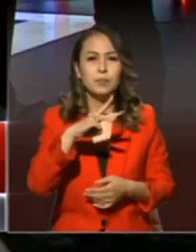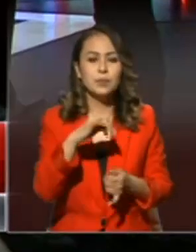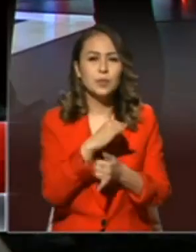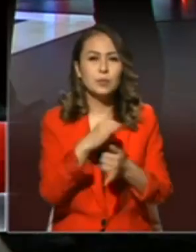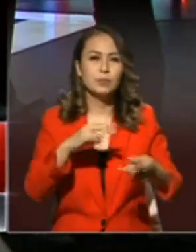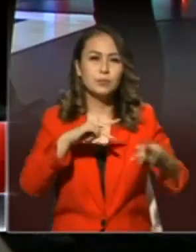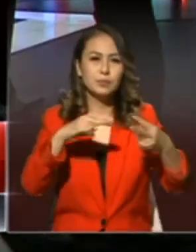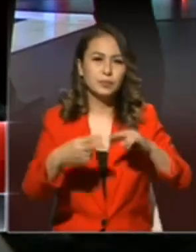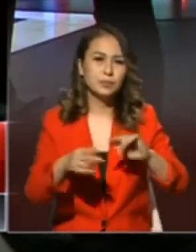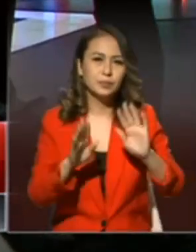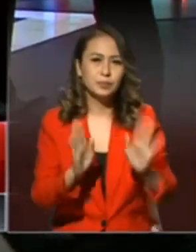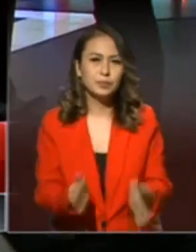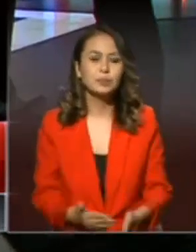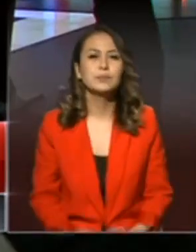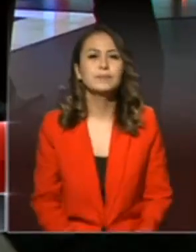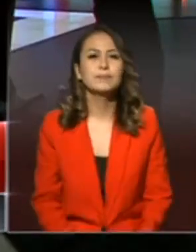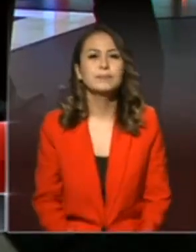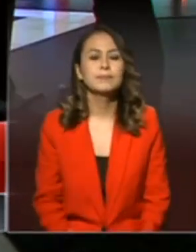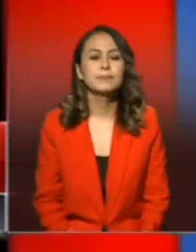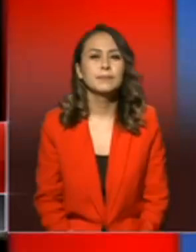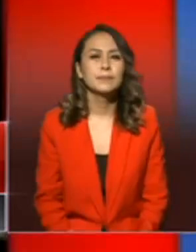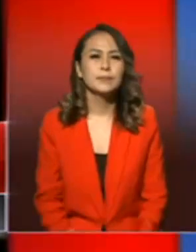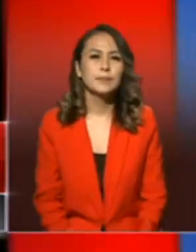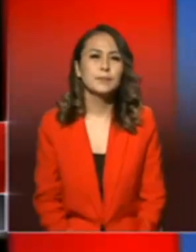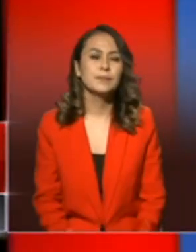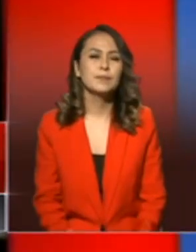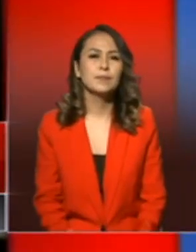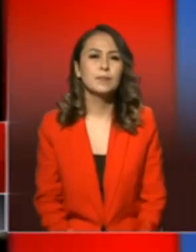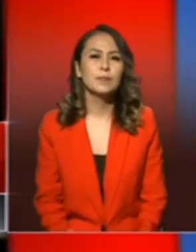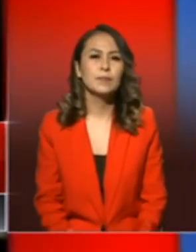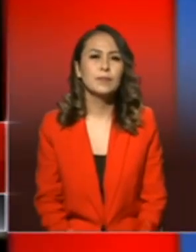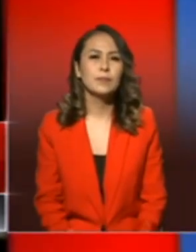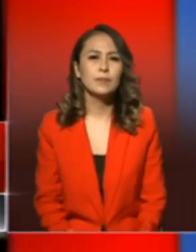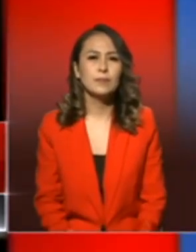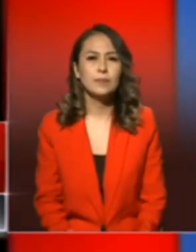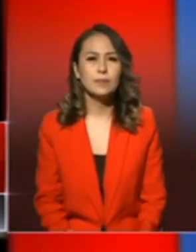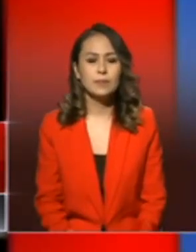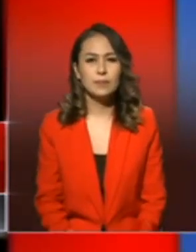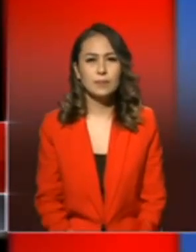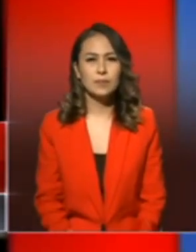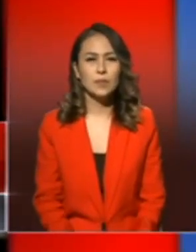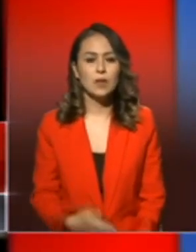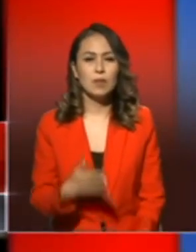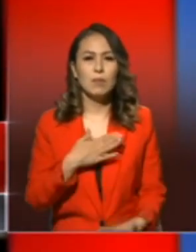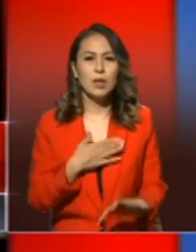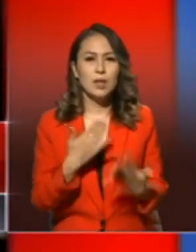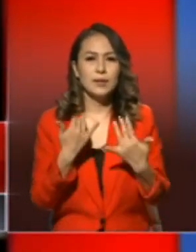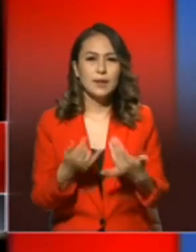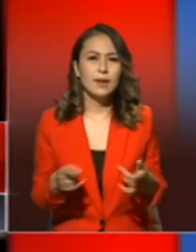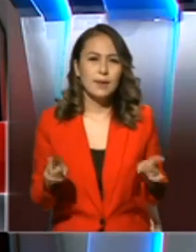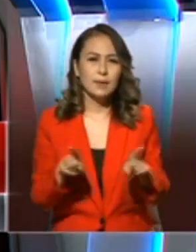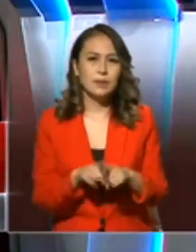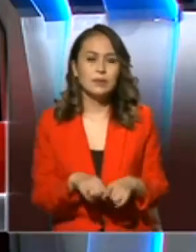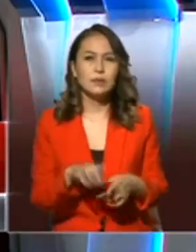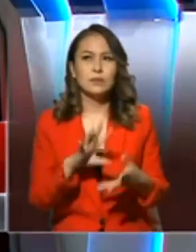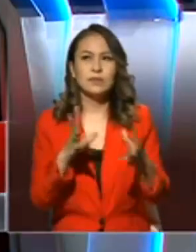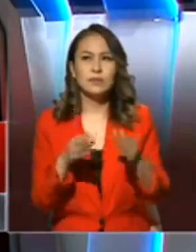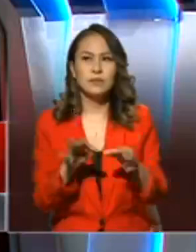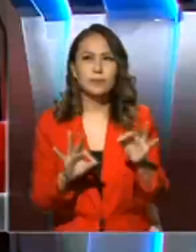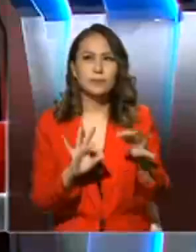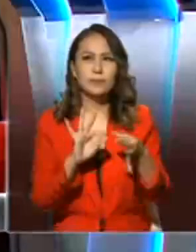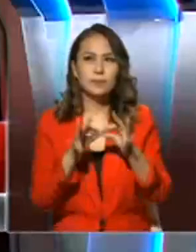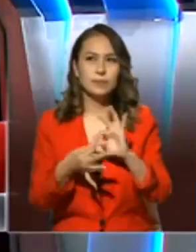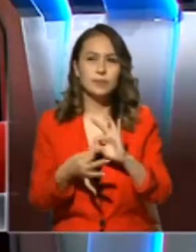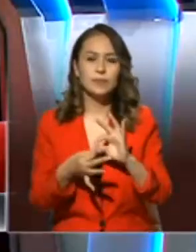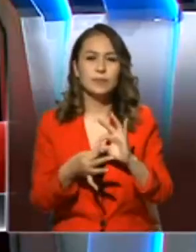өзгерте ме екен? Солай өзгерсе жақсы болатын еді. Әрқайсыңыз бір пікір білдіріп сөйлеңіз. Енді бізде дәл қазір біз жұмыс істеп тұрған трансплантологиялық жүйе бұл испандық